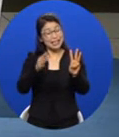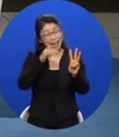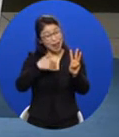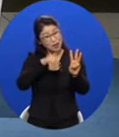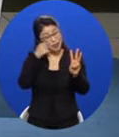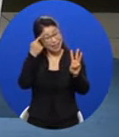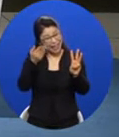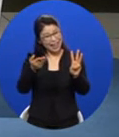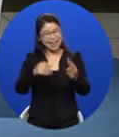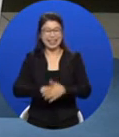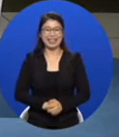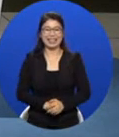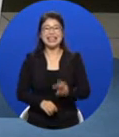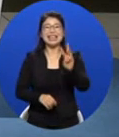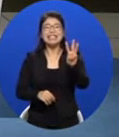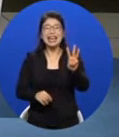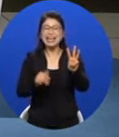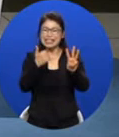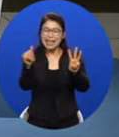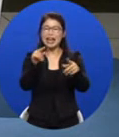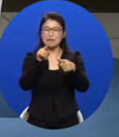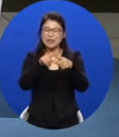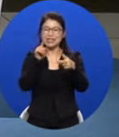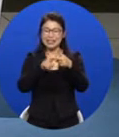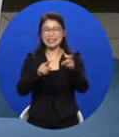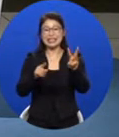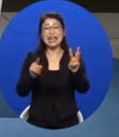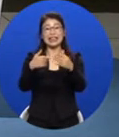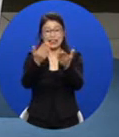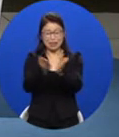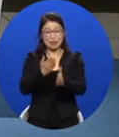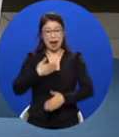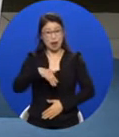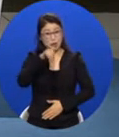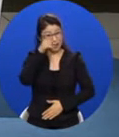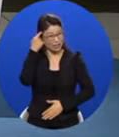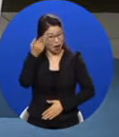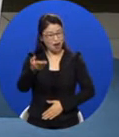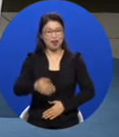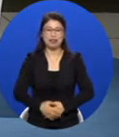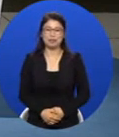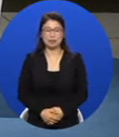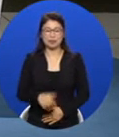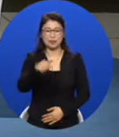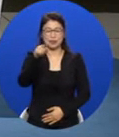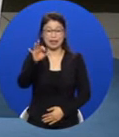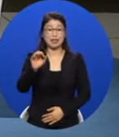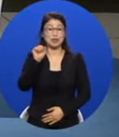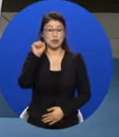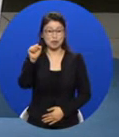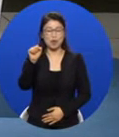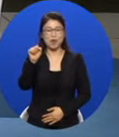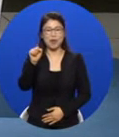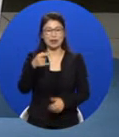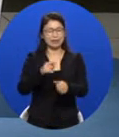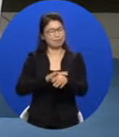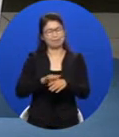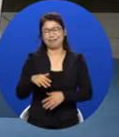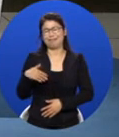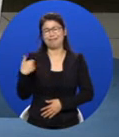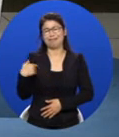6명입니까 총? 아닙니다. 3명이나 3명, 예. 아니면 3팀. 예. 네. 강지영 후보께서는 잘